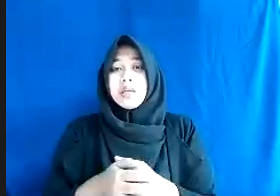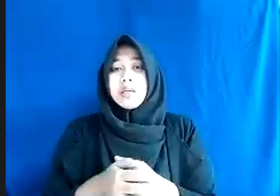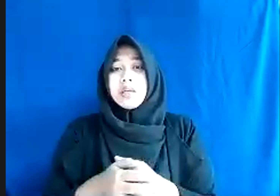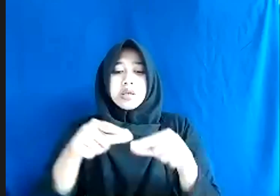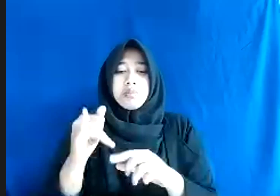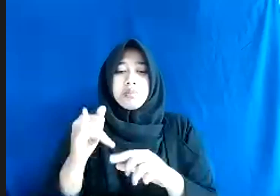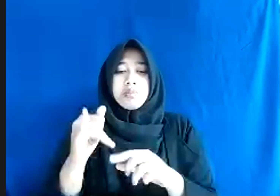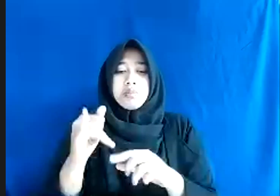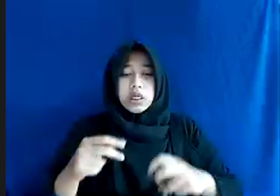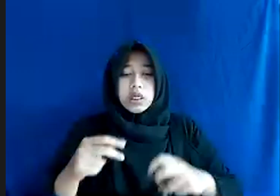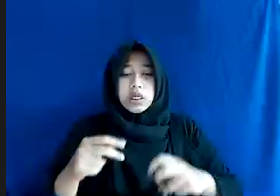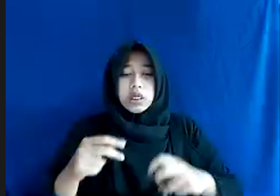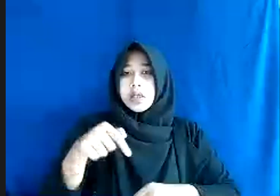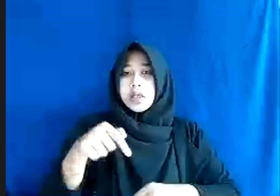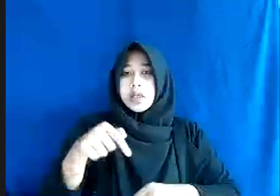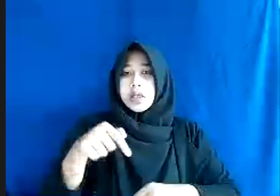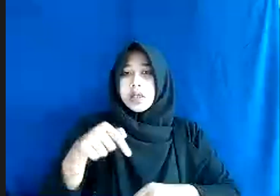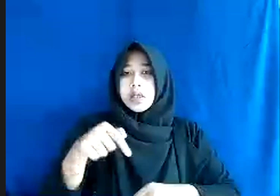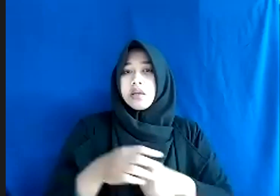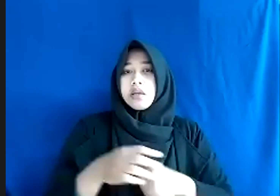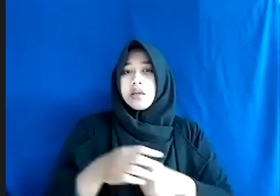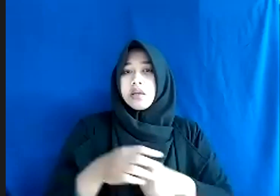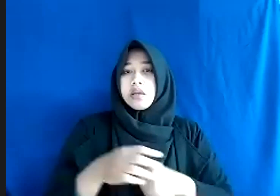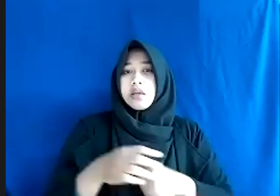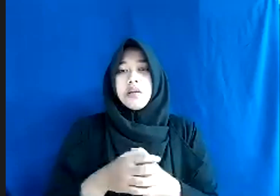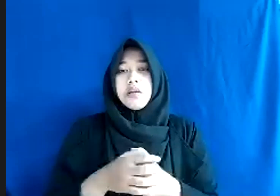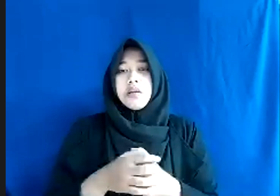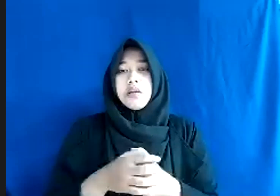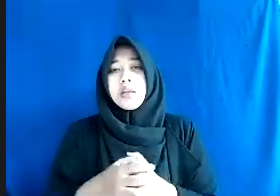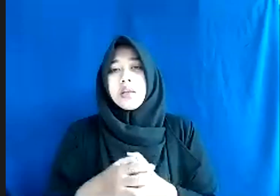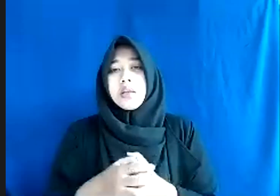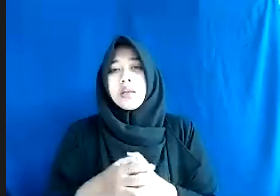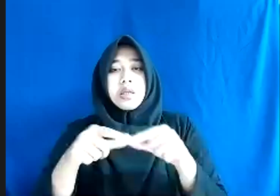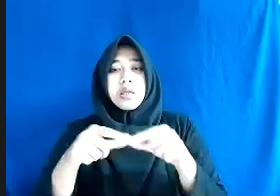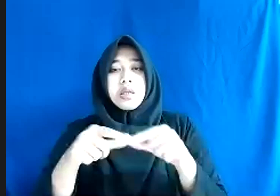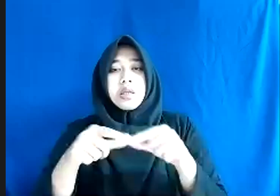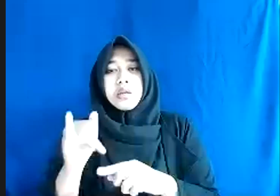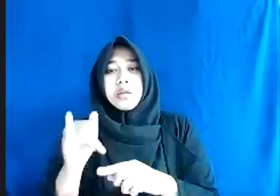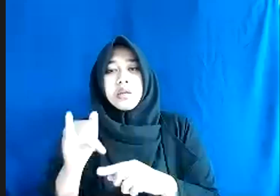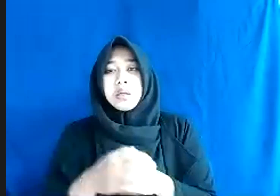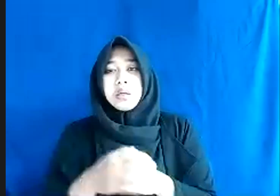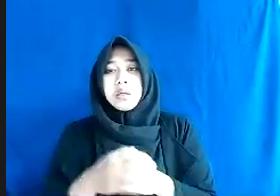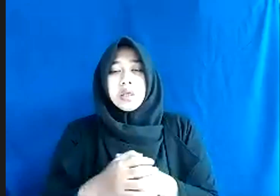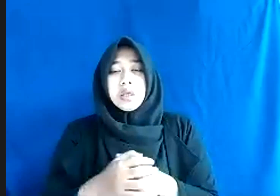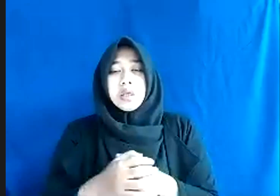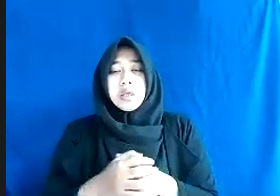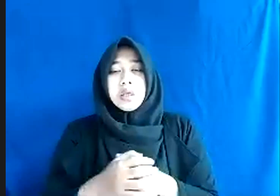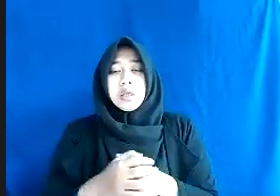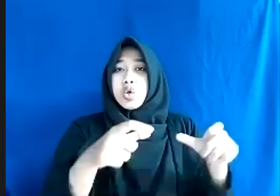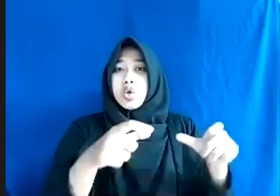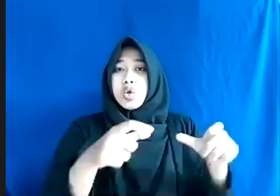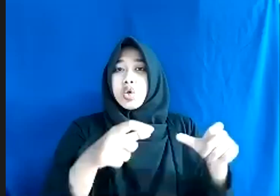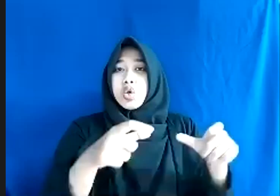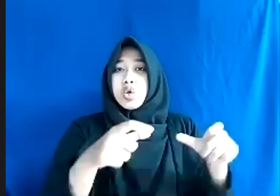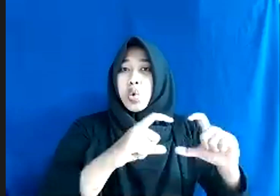Jambi itu bahkan tanah-tanah warga itu sudah dikotak-kotak dan diberikan untuk sawit atas nama plasma, dan